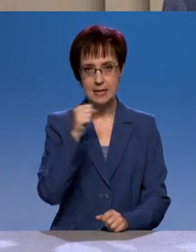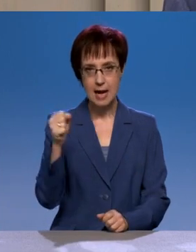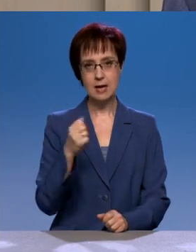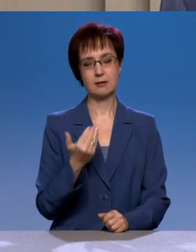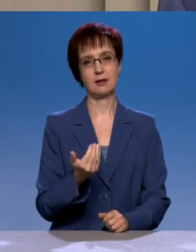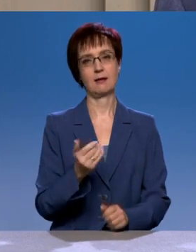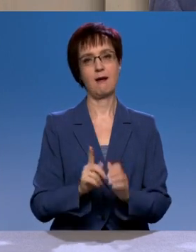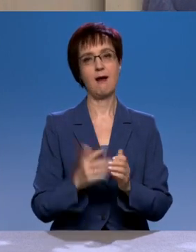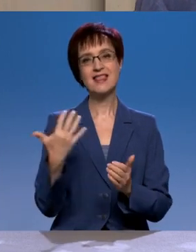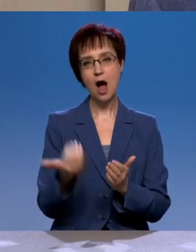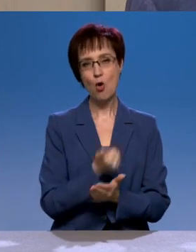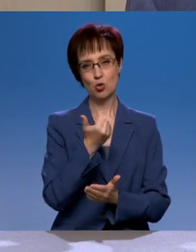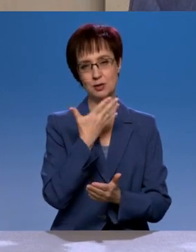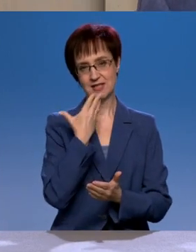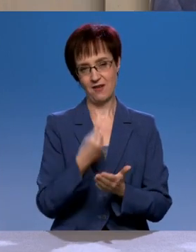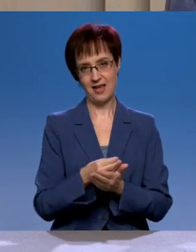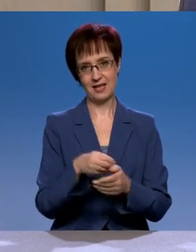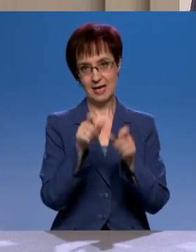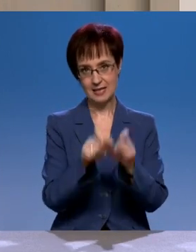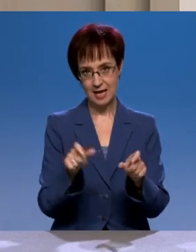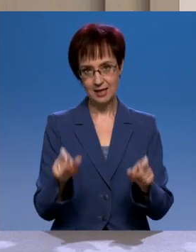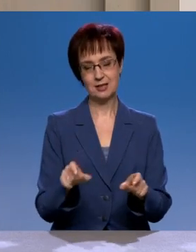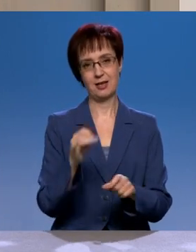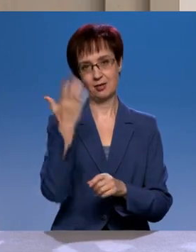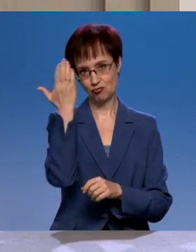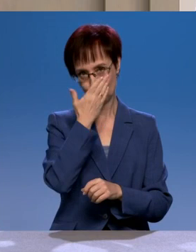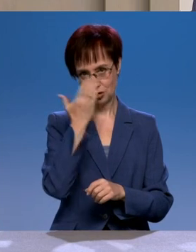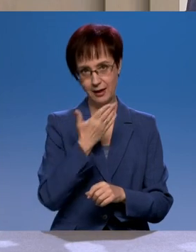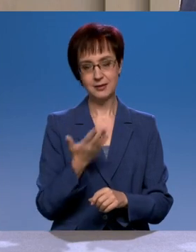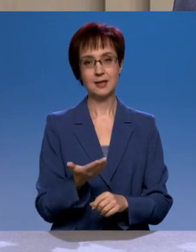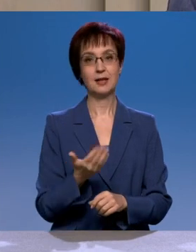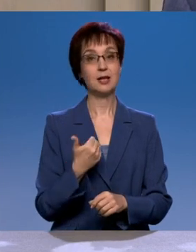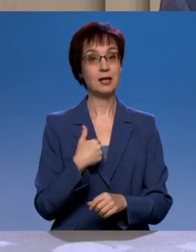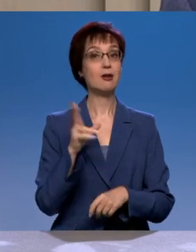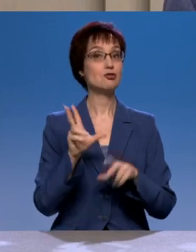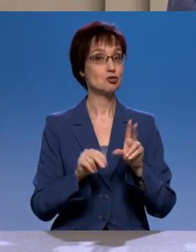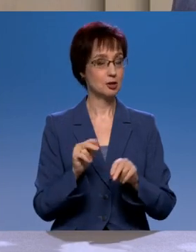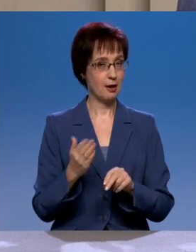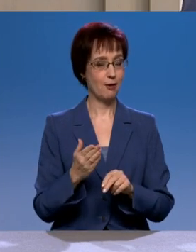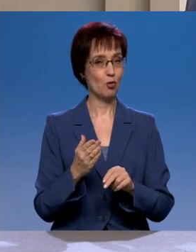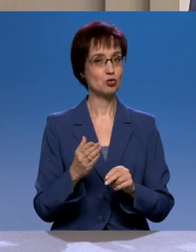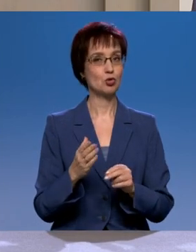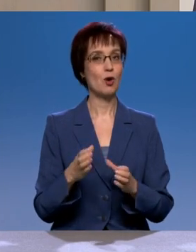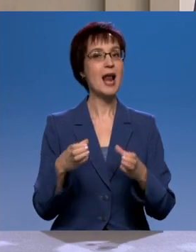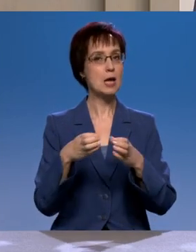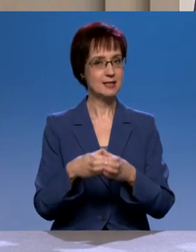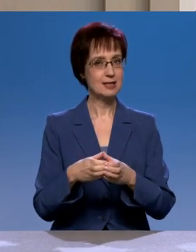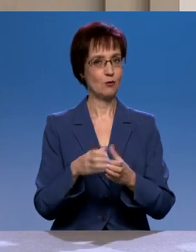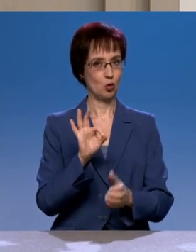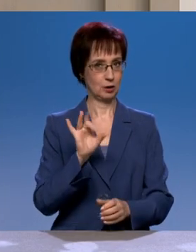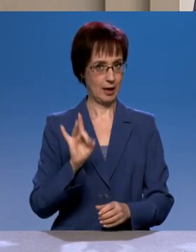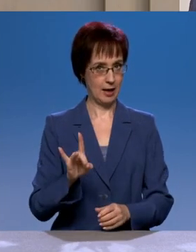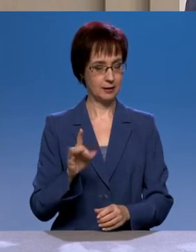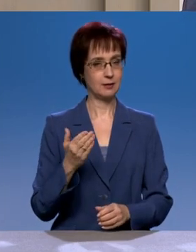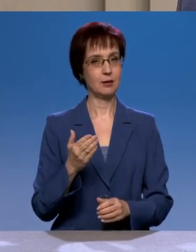находит своих зрителей, находит своих читателей. Я считаю, что коллективу общественного телевидения России удалось за 10